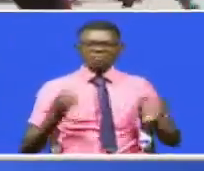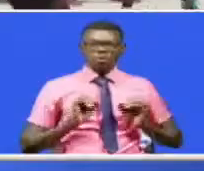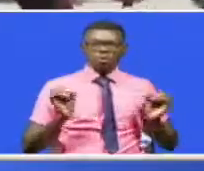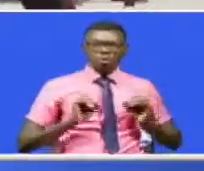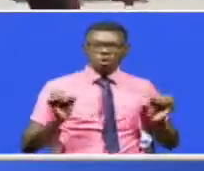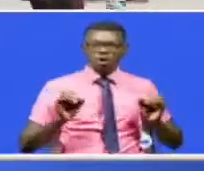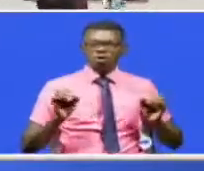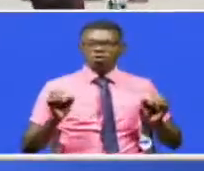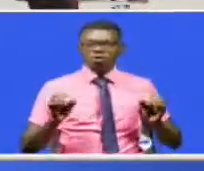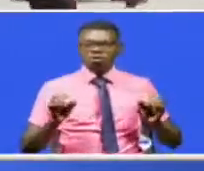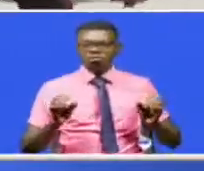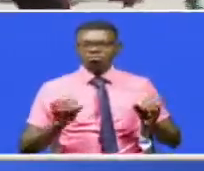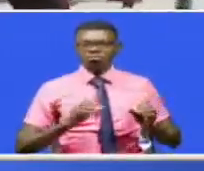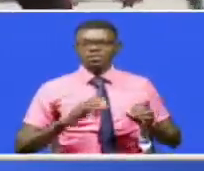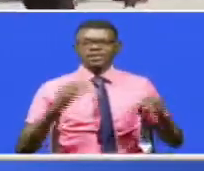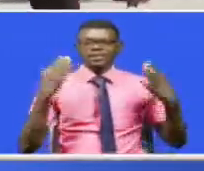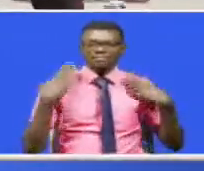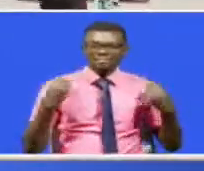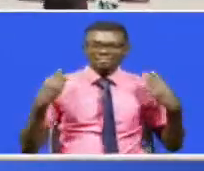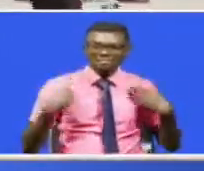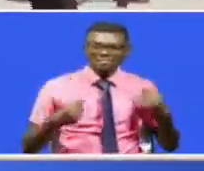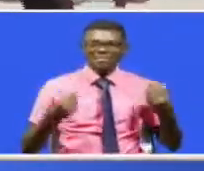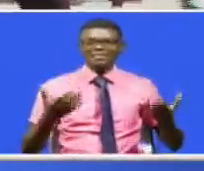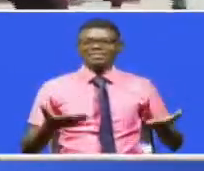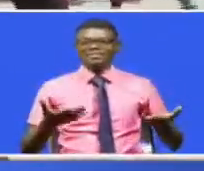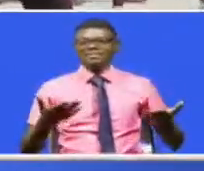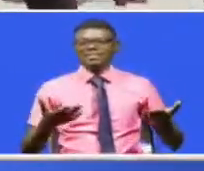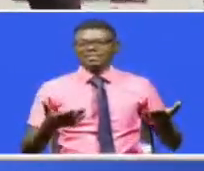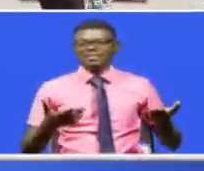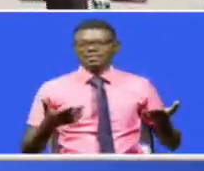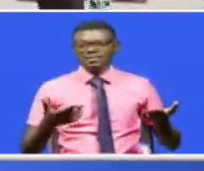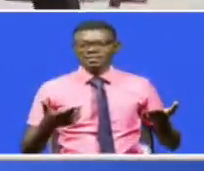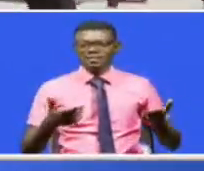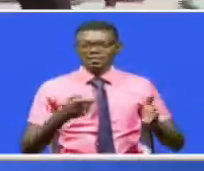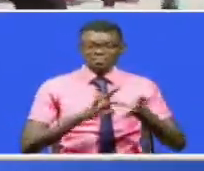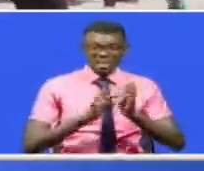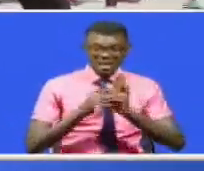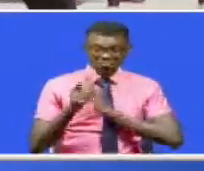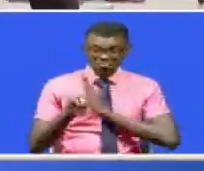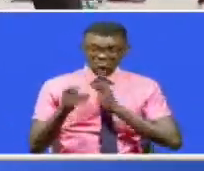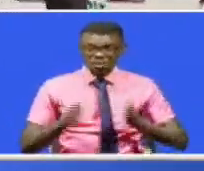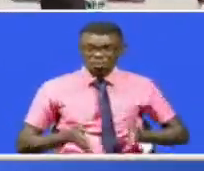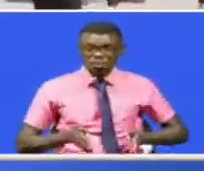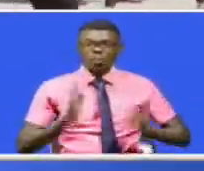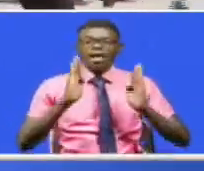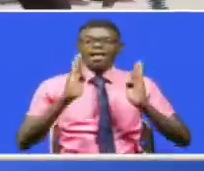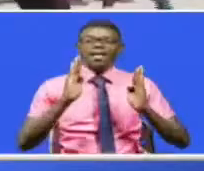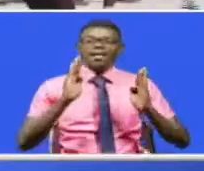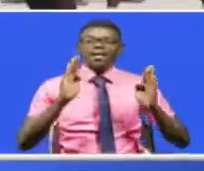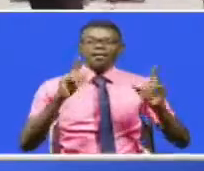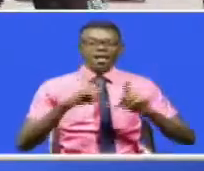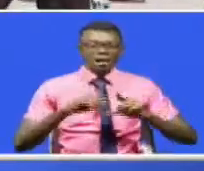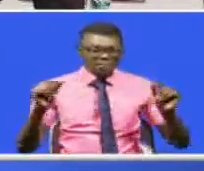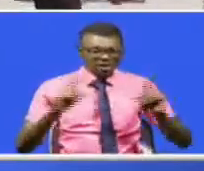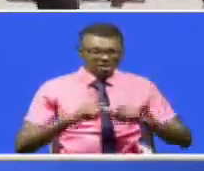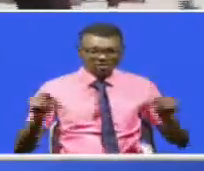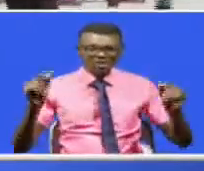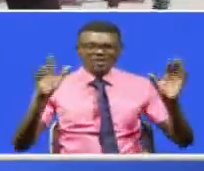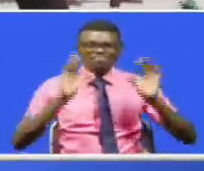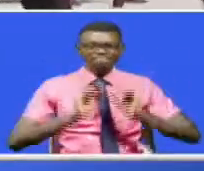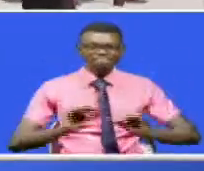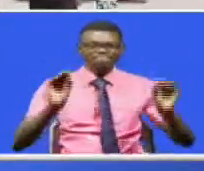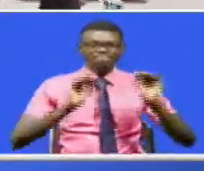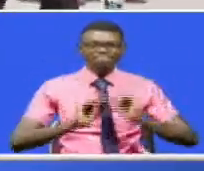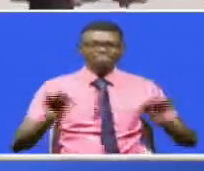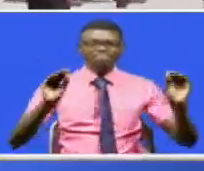mabaya. Zoezi mtaani as a tool to send a message, to surrender